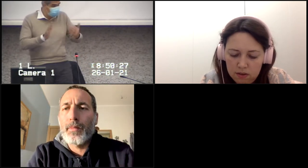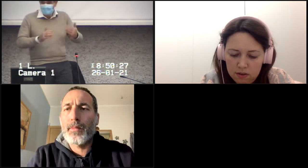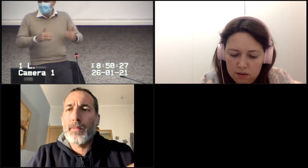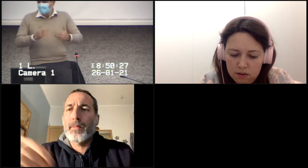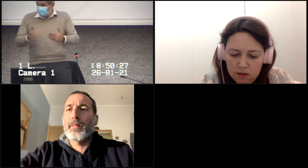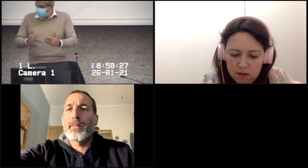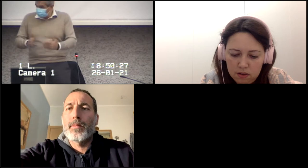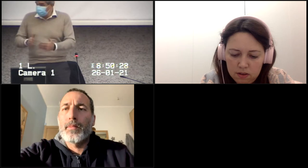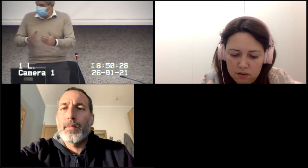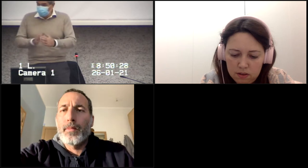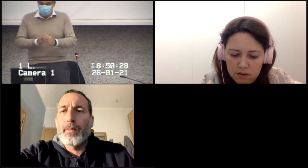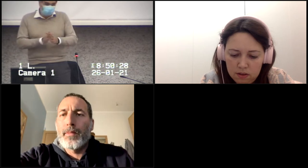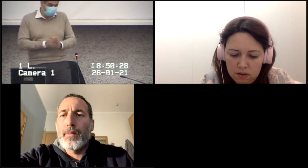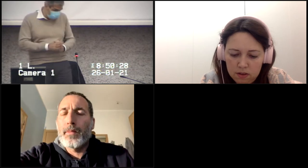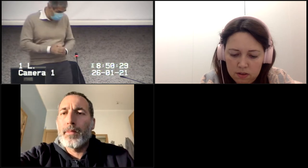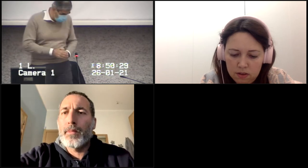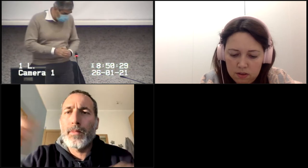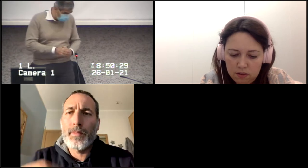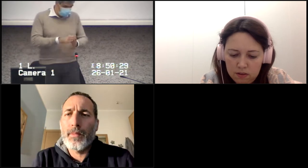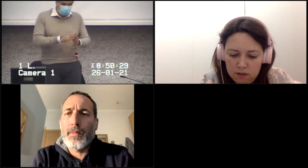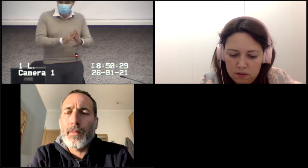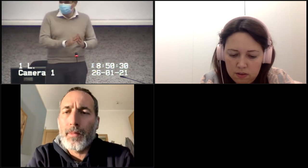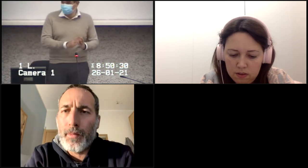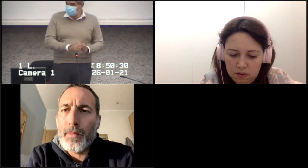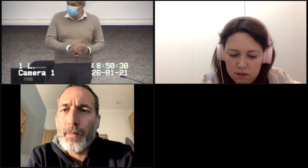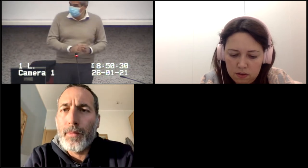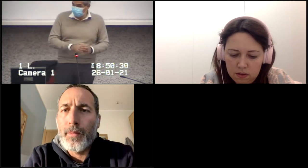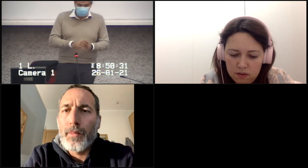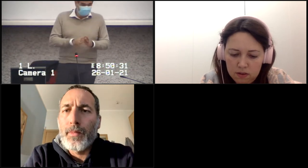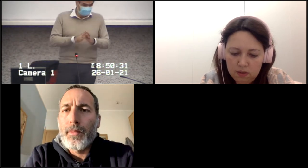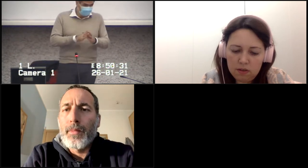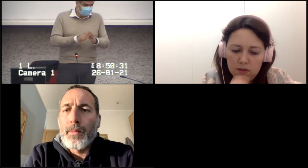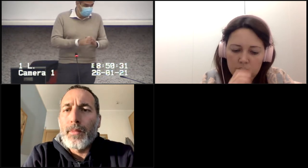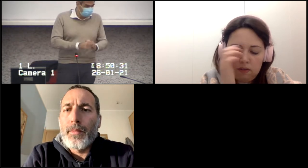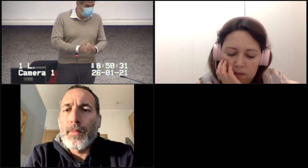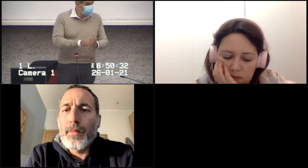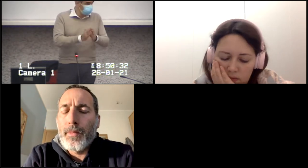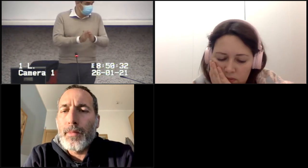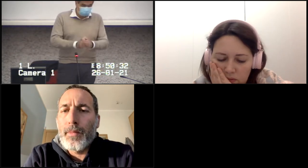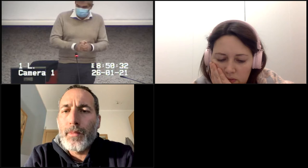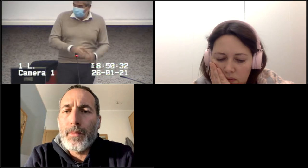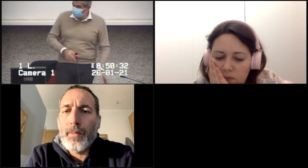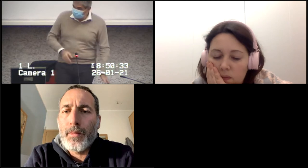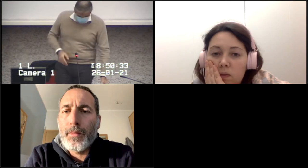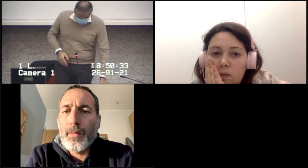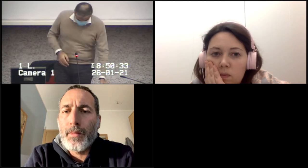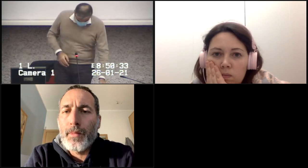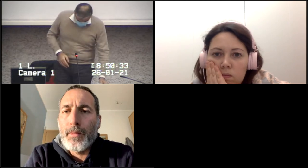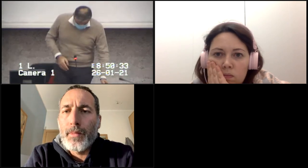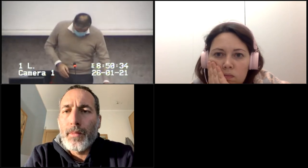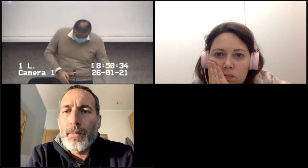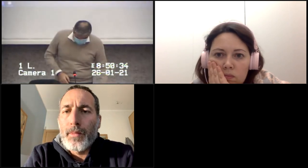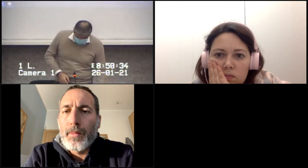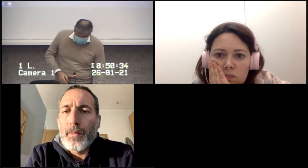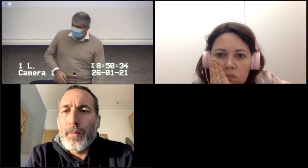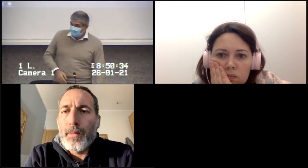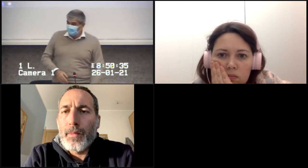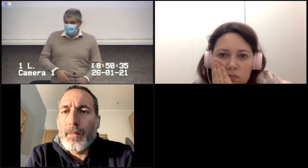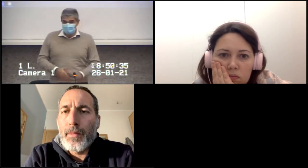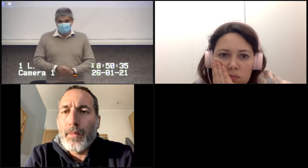già in itinere per la variante di PGT, ne ho fatto menzione già in commissione, le ricordo